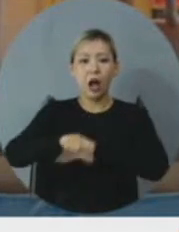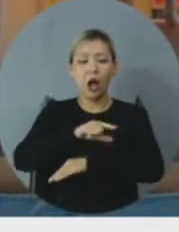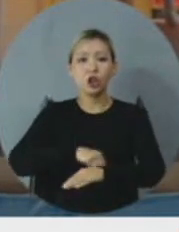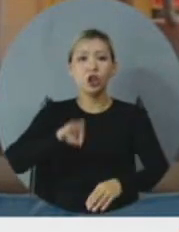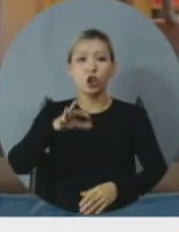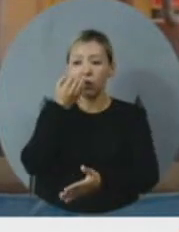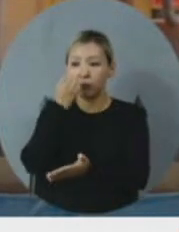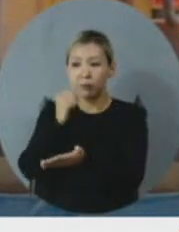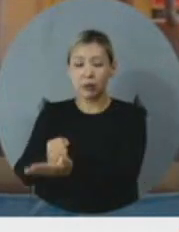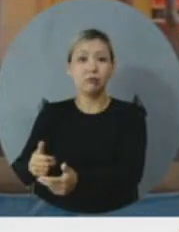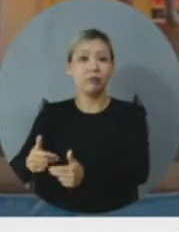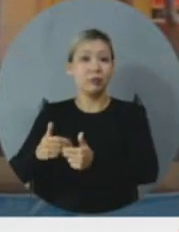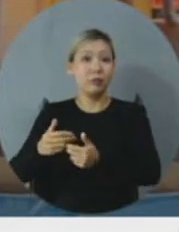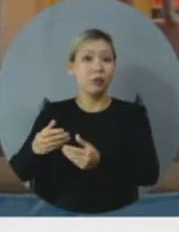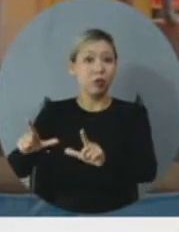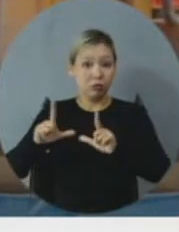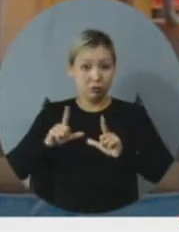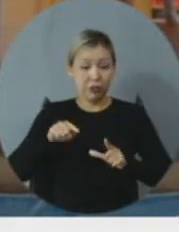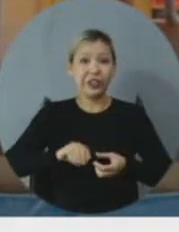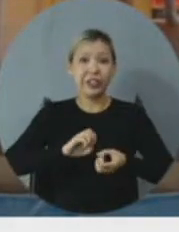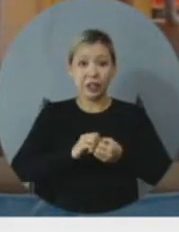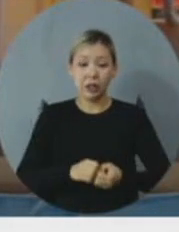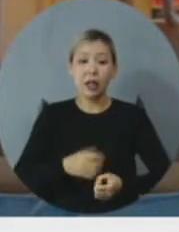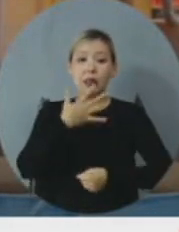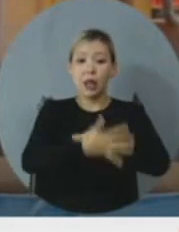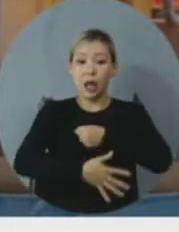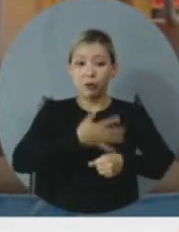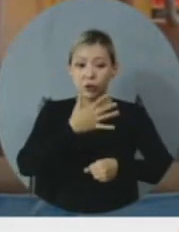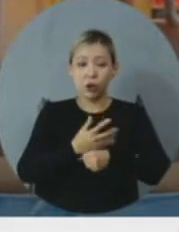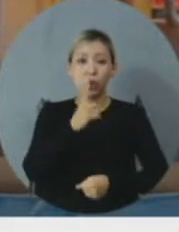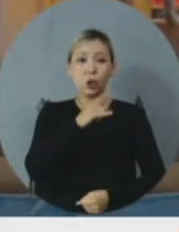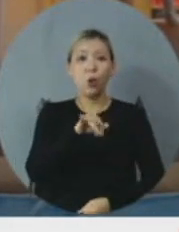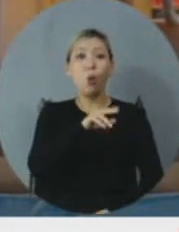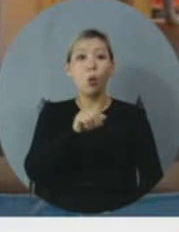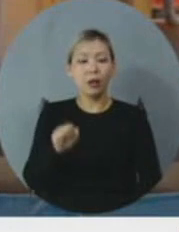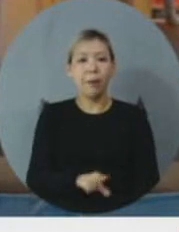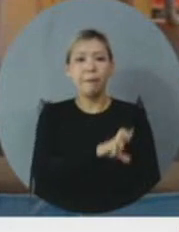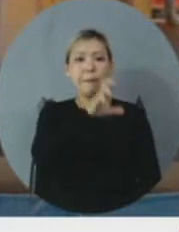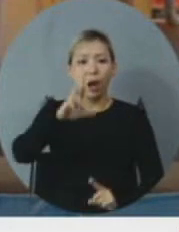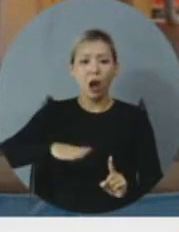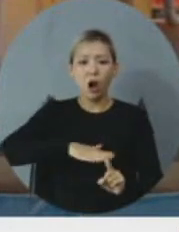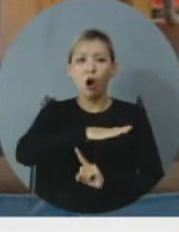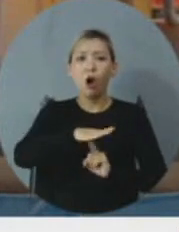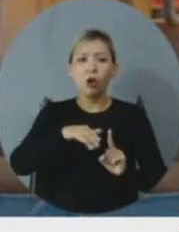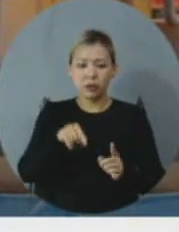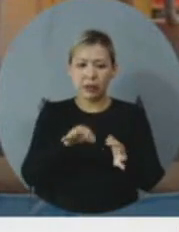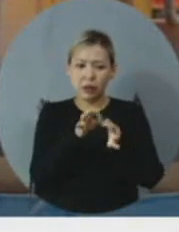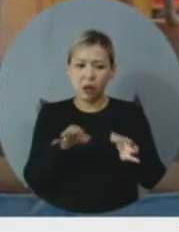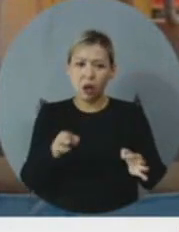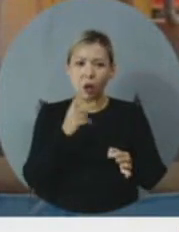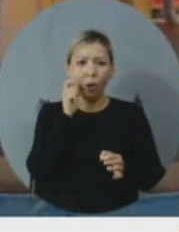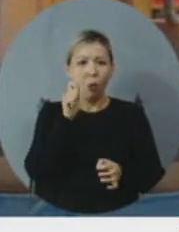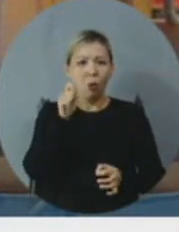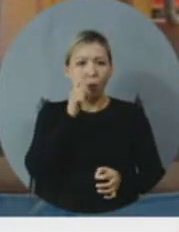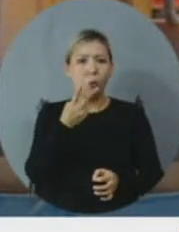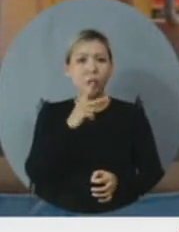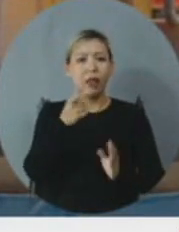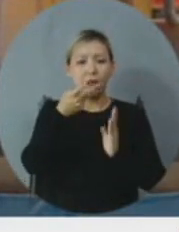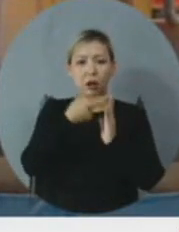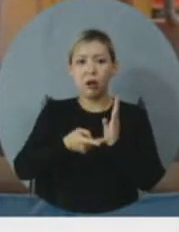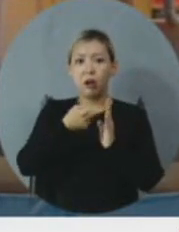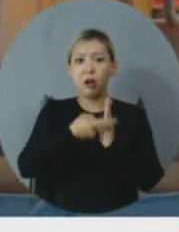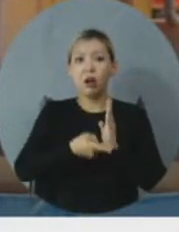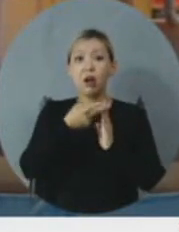явдаг. За мөн бол энэ ашиглалтын үйл ажиллагаа явуулж байгаа компани бол 5 жил нэг удаа байгаль орчны наривчсан үнэлгээ хийх хэрэгтэй. Энэ үнэлгээг бас энэ